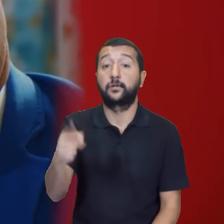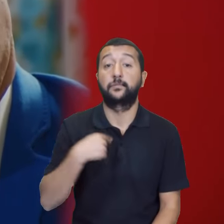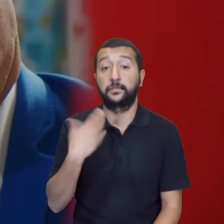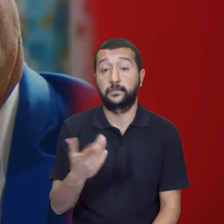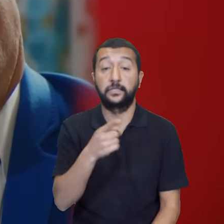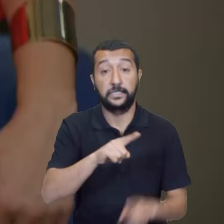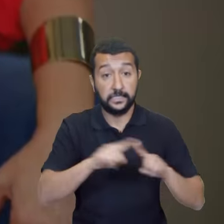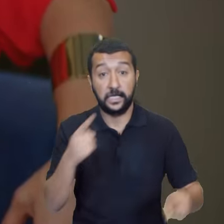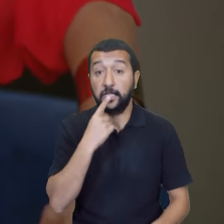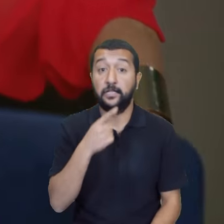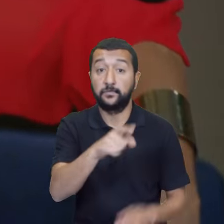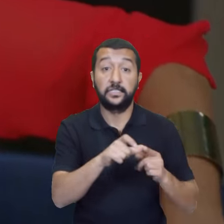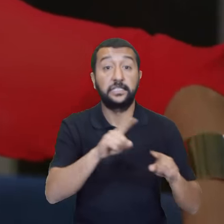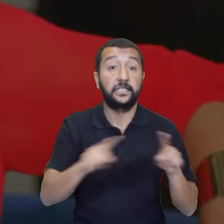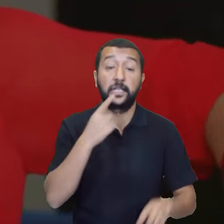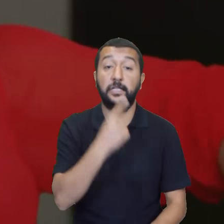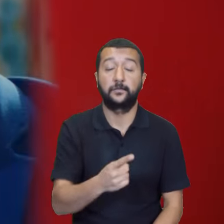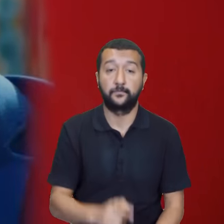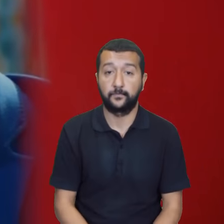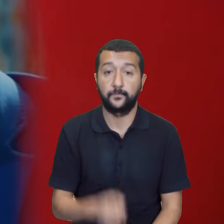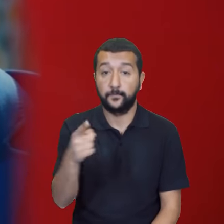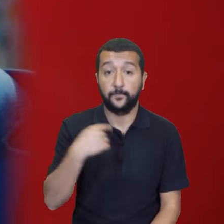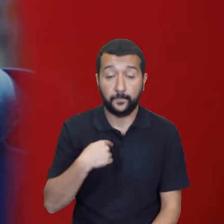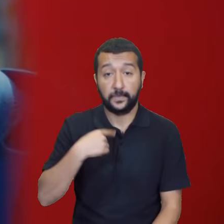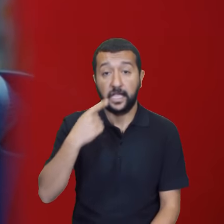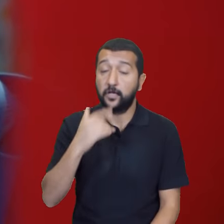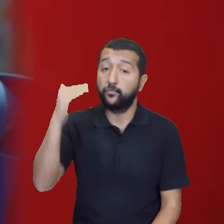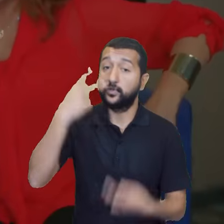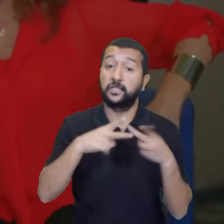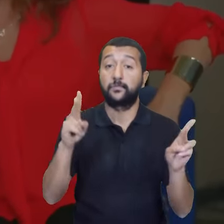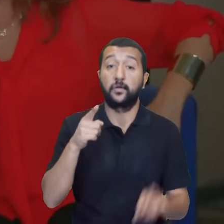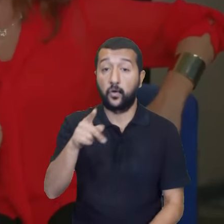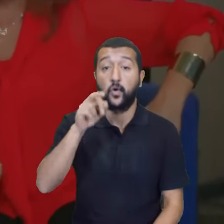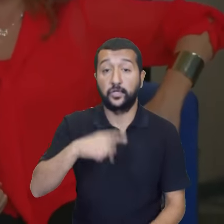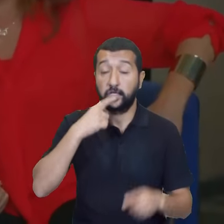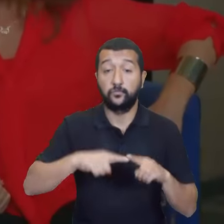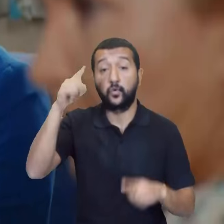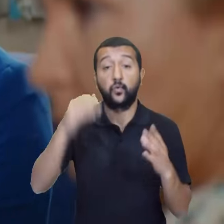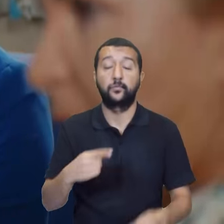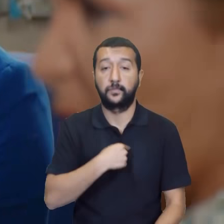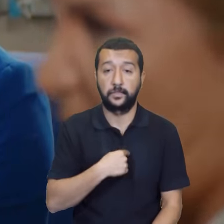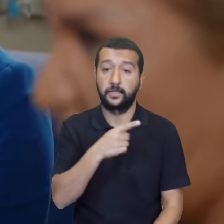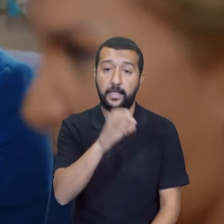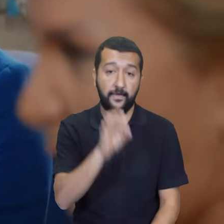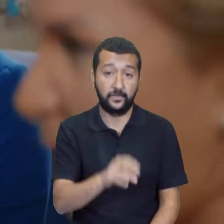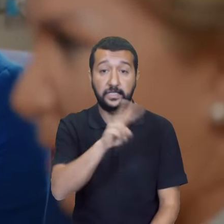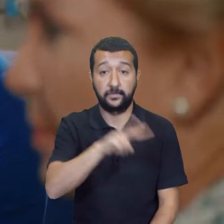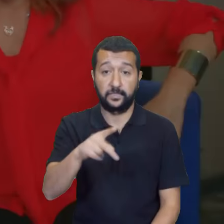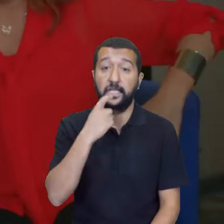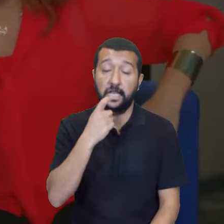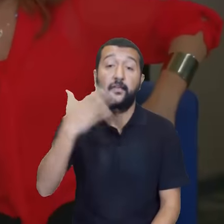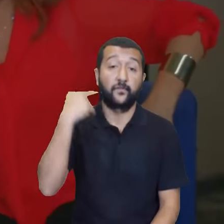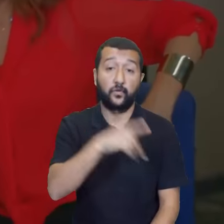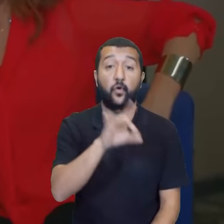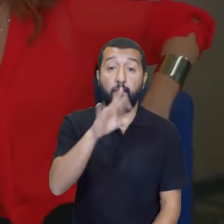bize. Sakın dedim Şener, sakın. Ya ben Reşit'im abla, Reşit. 18 yaşını aştım ben. Evet, 22 yıl